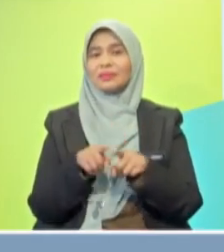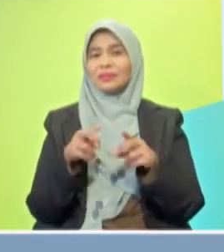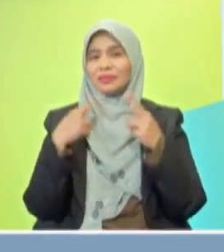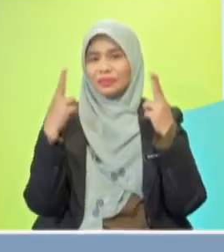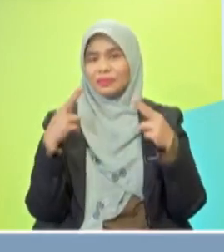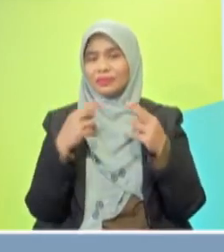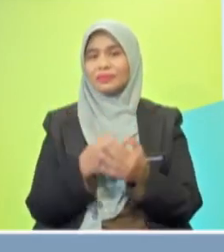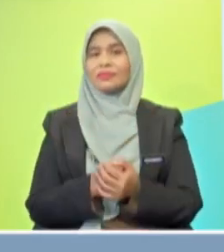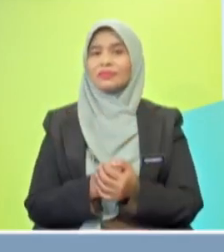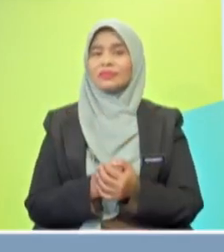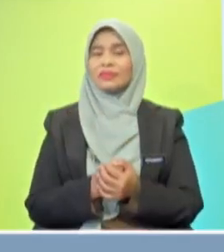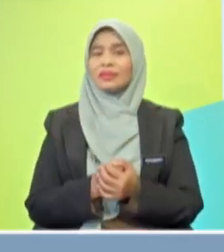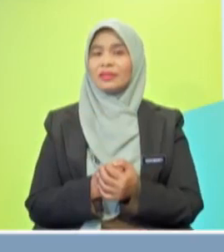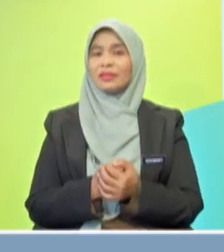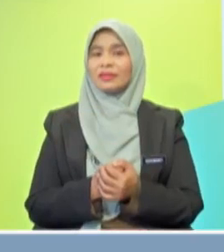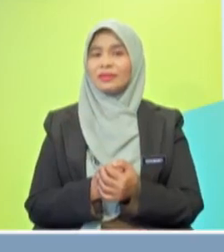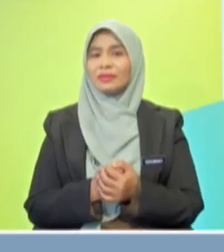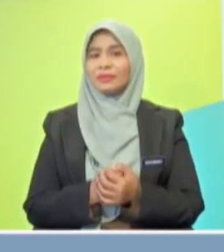As'aluka. Ya.